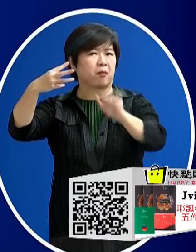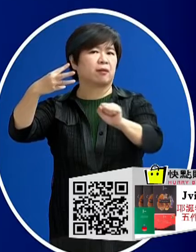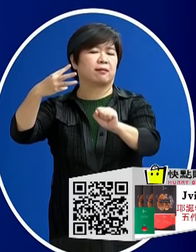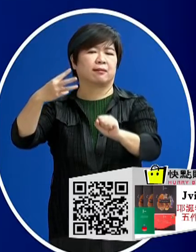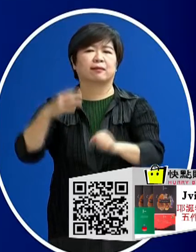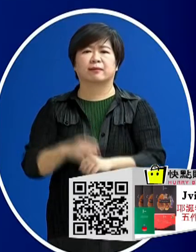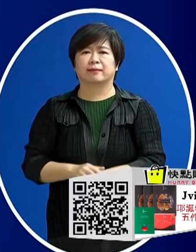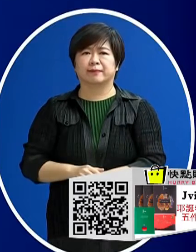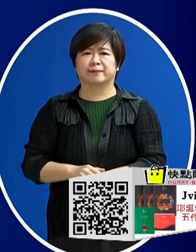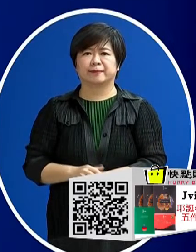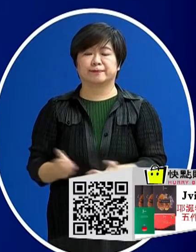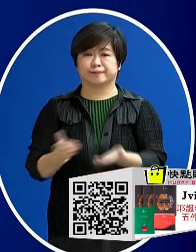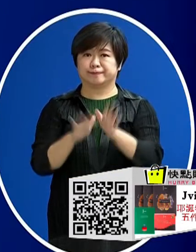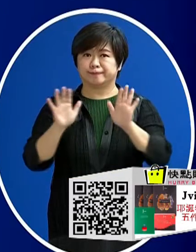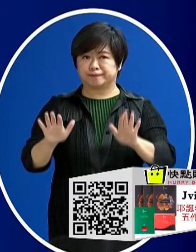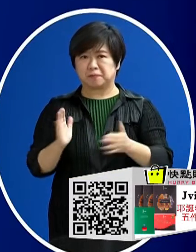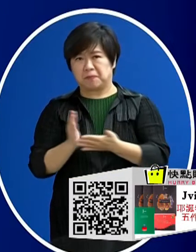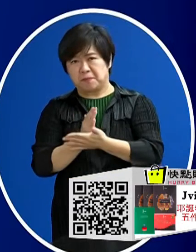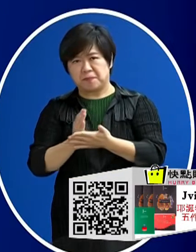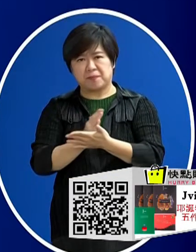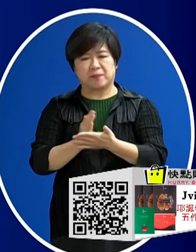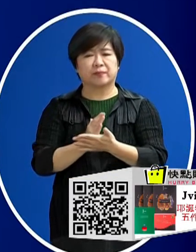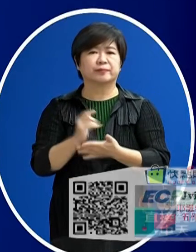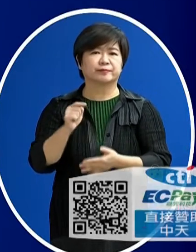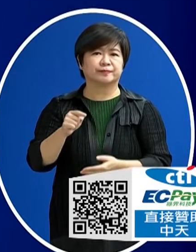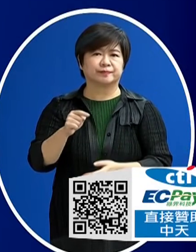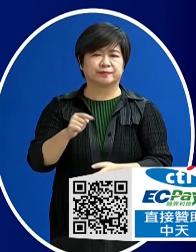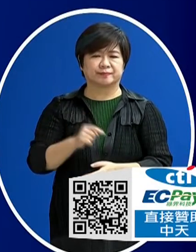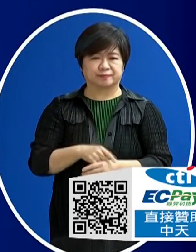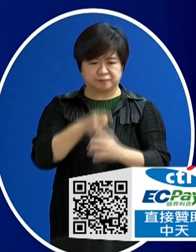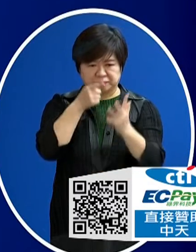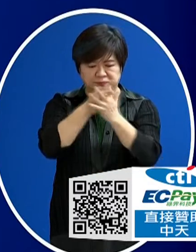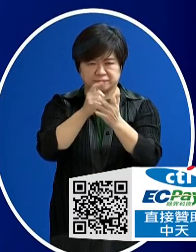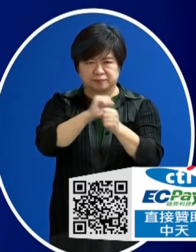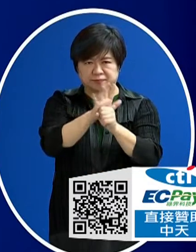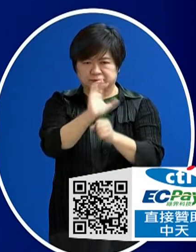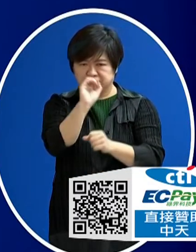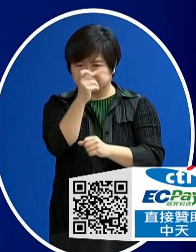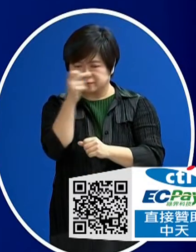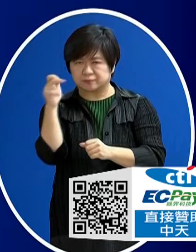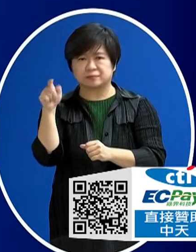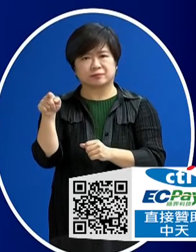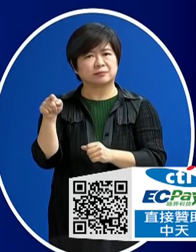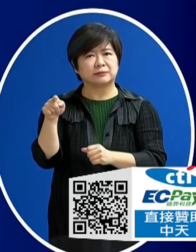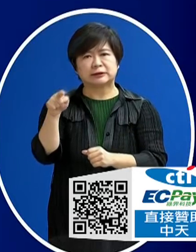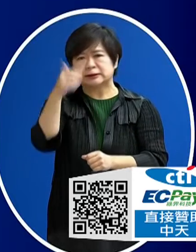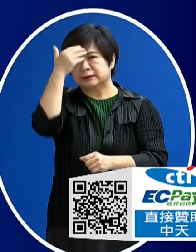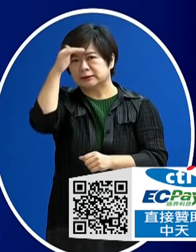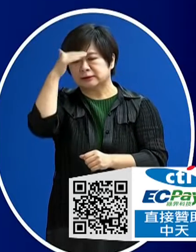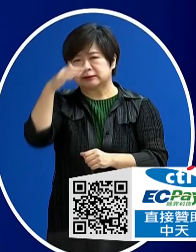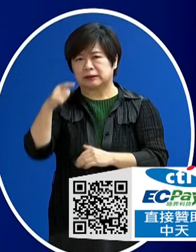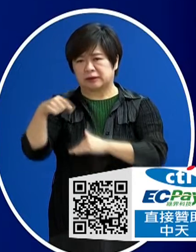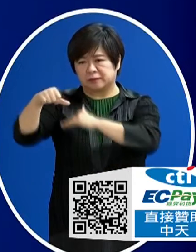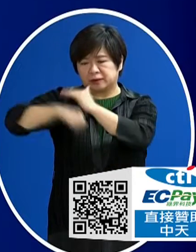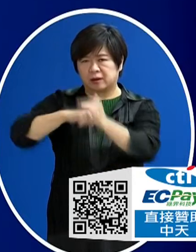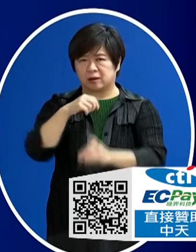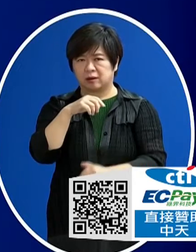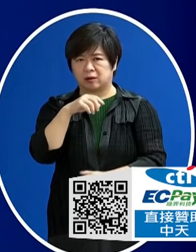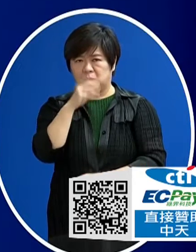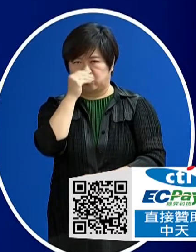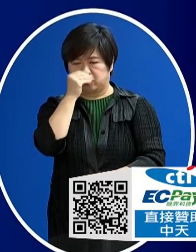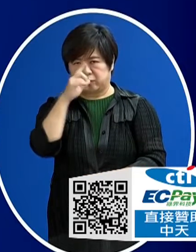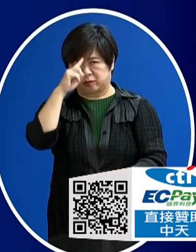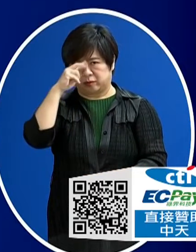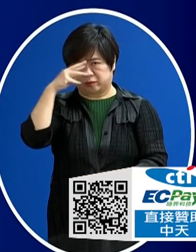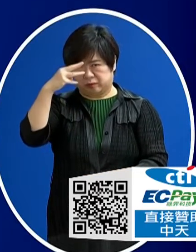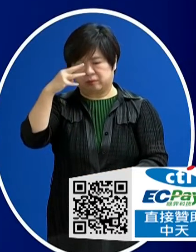发现哈，所以目前来讲，我们的这个侦测到 Omicron 的这个情形，还算都是在入境相对早期的一个